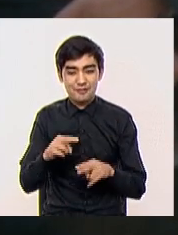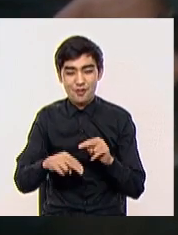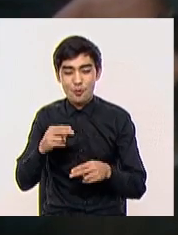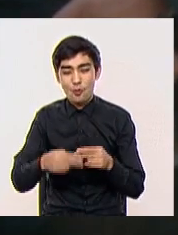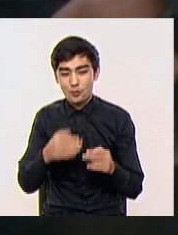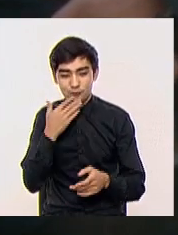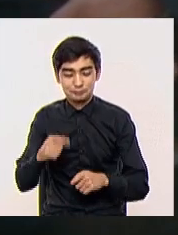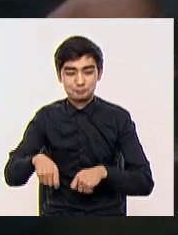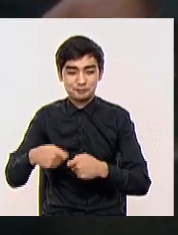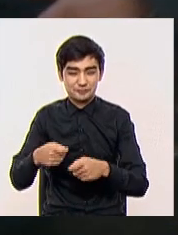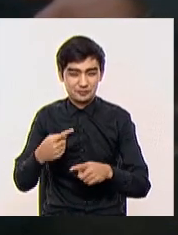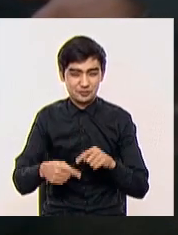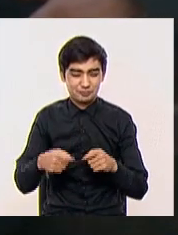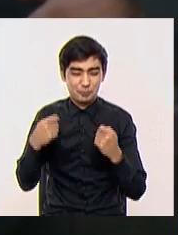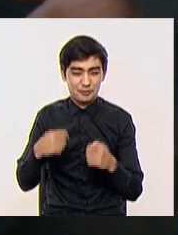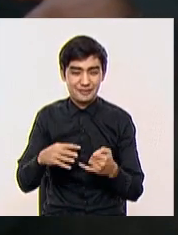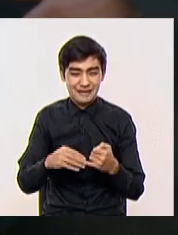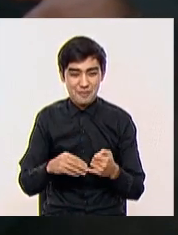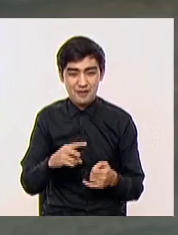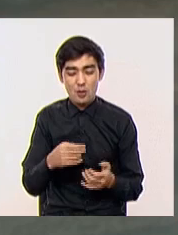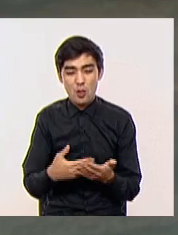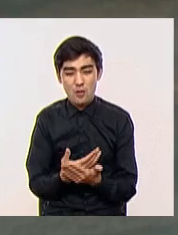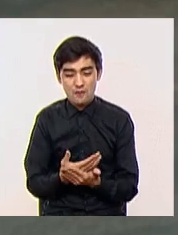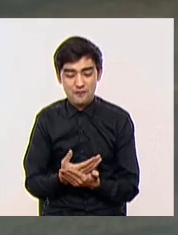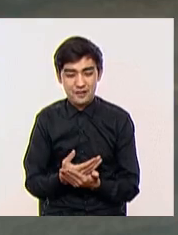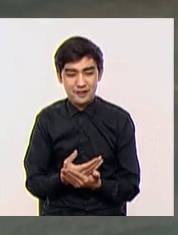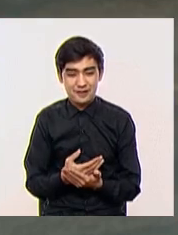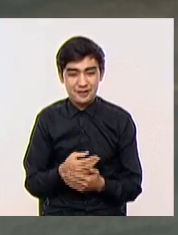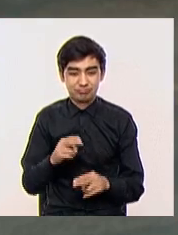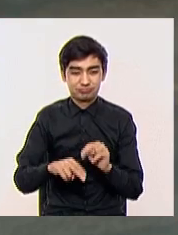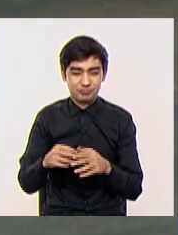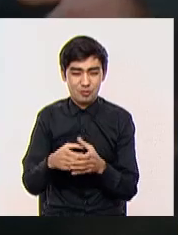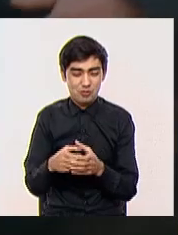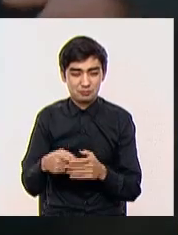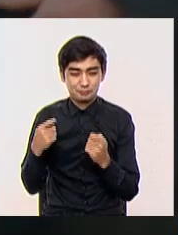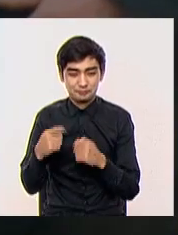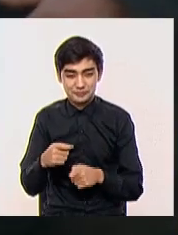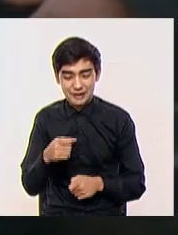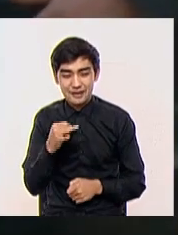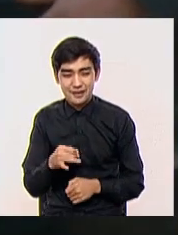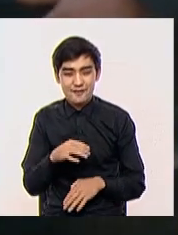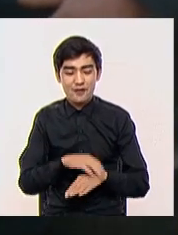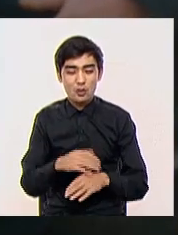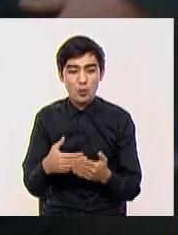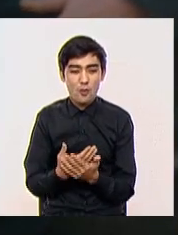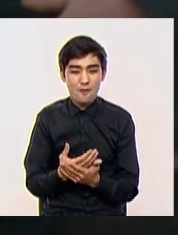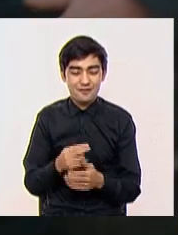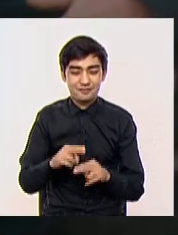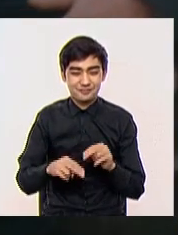строительства, передает и продает землю новый застройщик, фактически